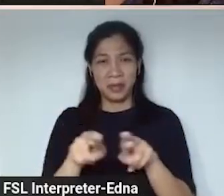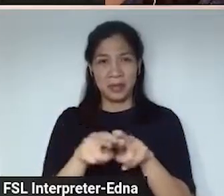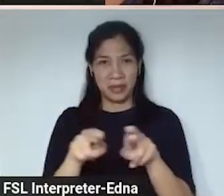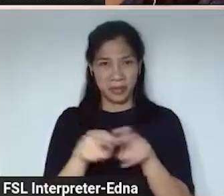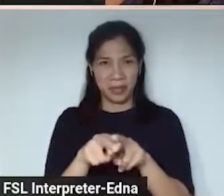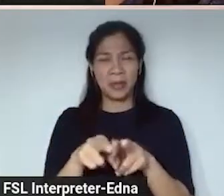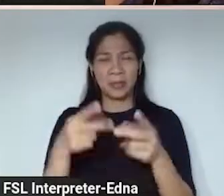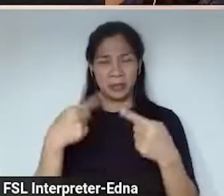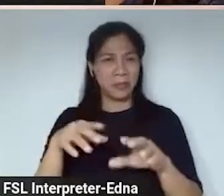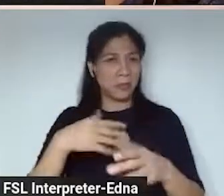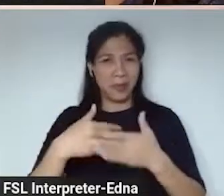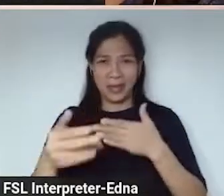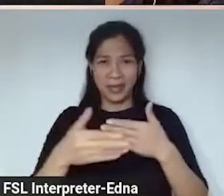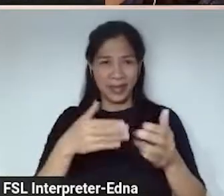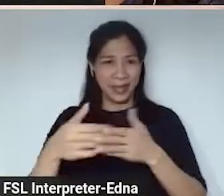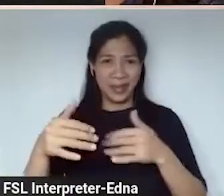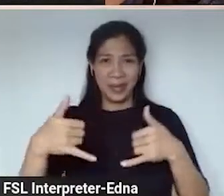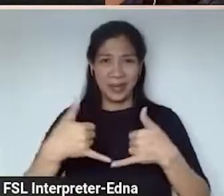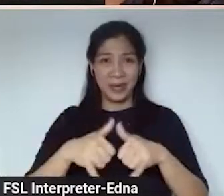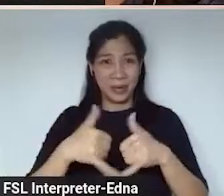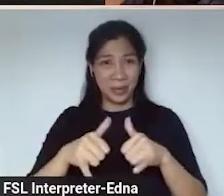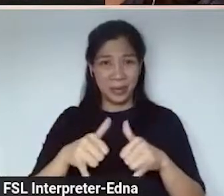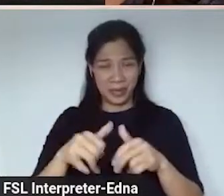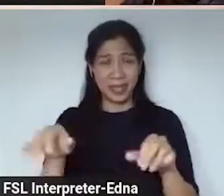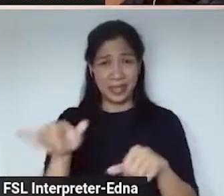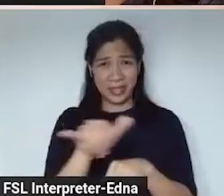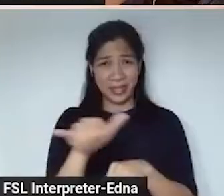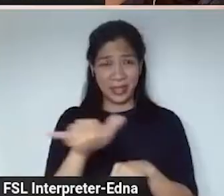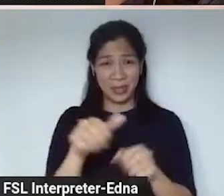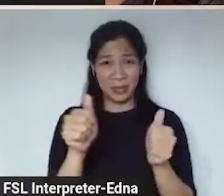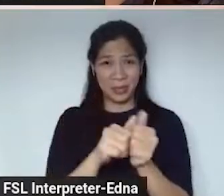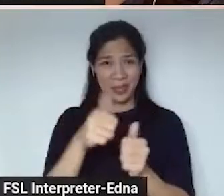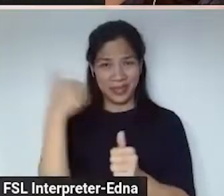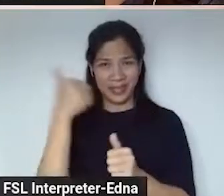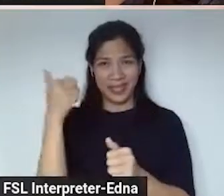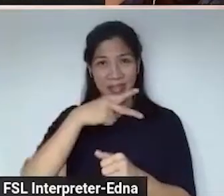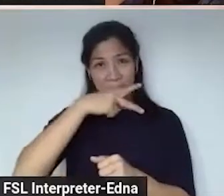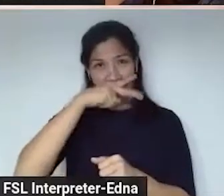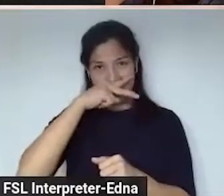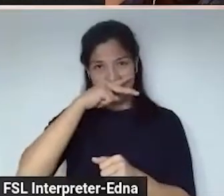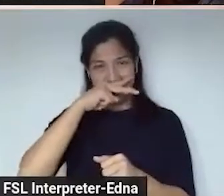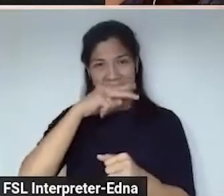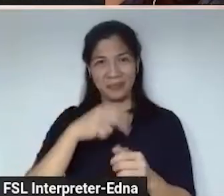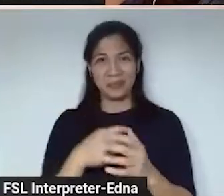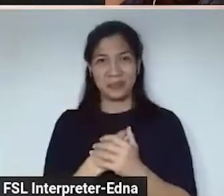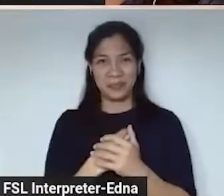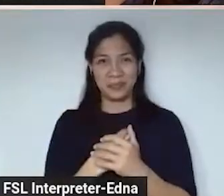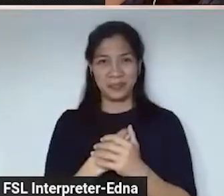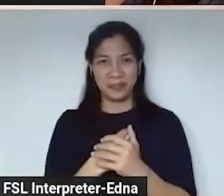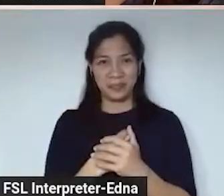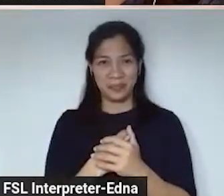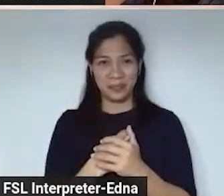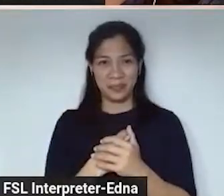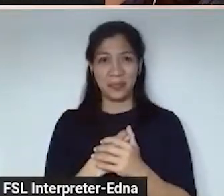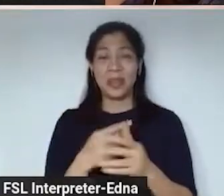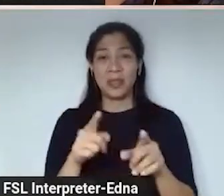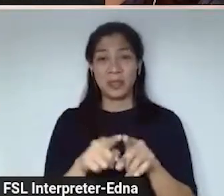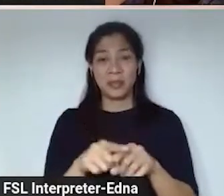yung ginagawa ng mga bata, yun din yung ginagawa ko noon. Na as a person